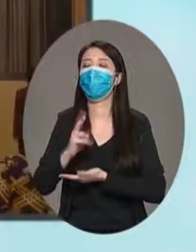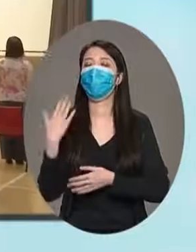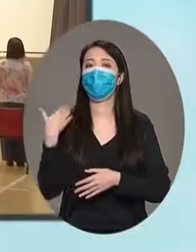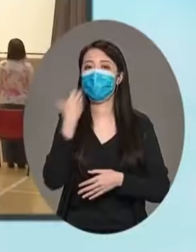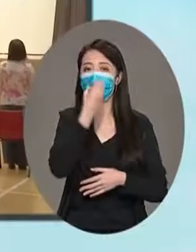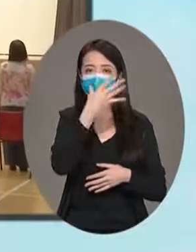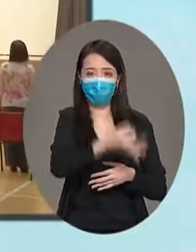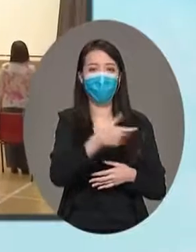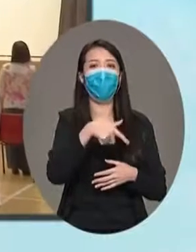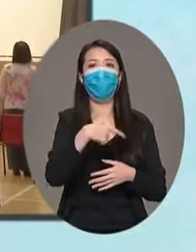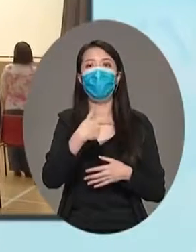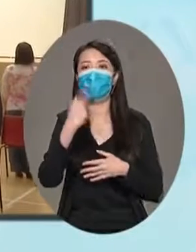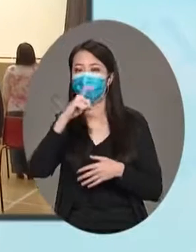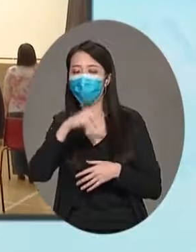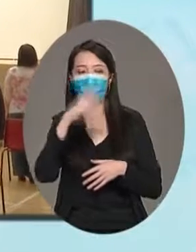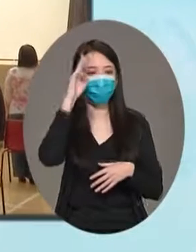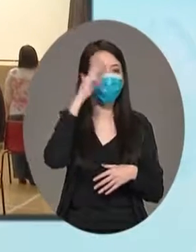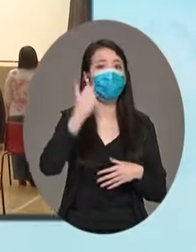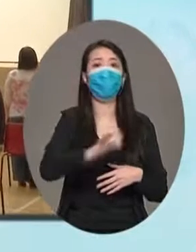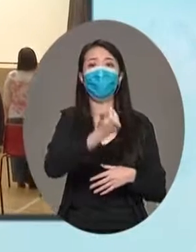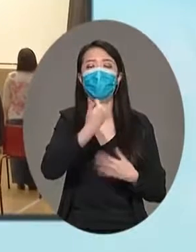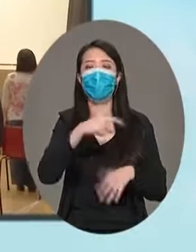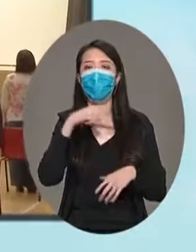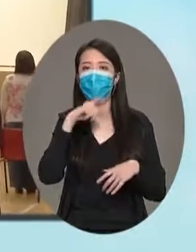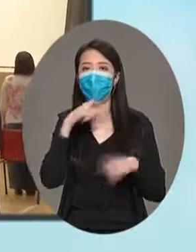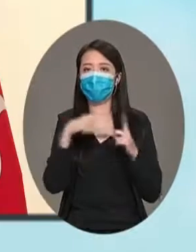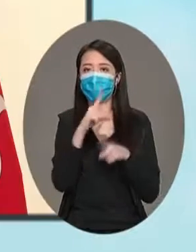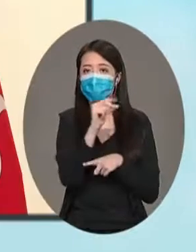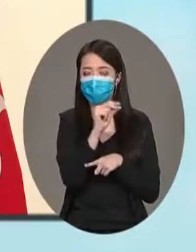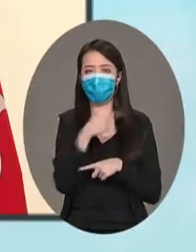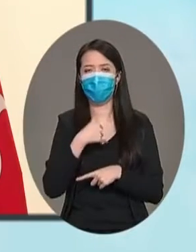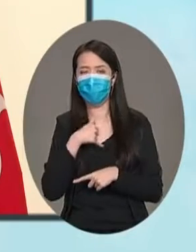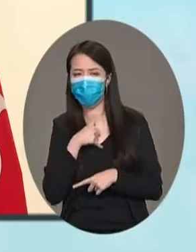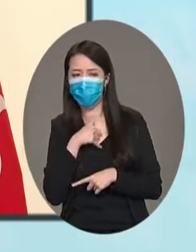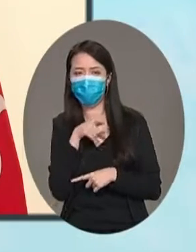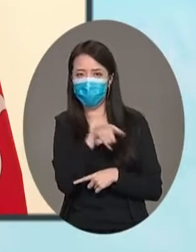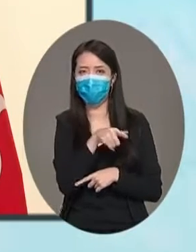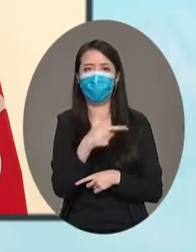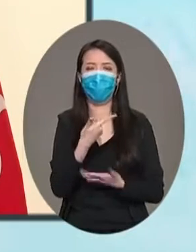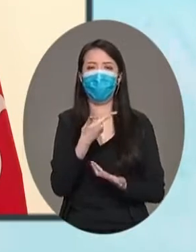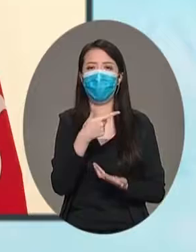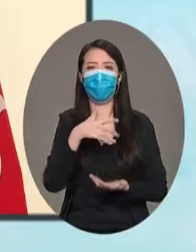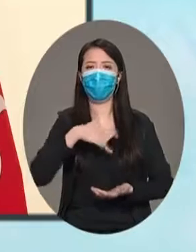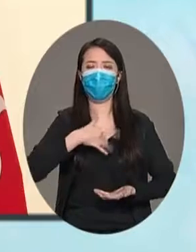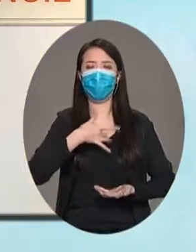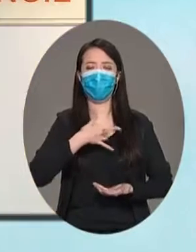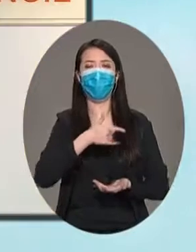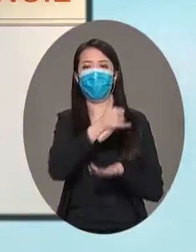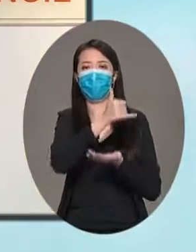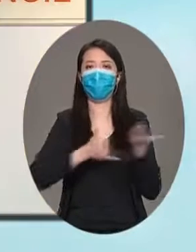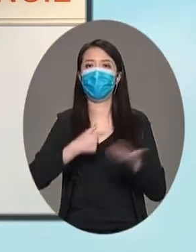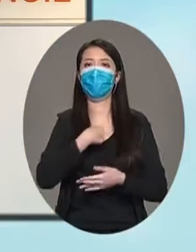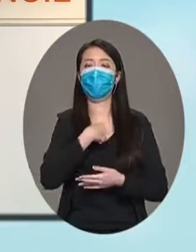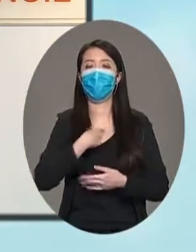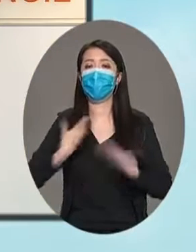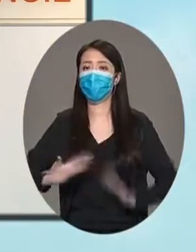区和九龙区的区议员宣誓，当中有17人被监誓人确定为宣誓无效，要即时离任。今个